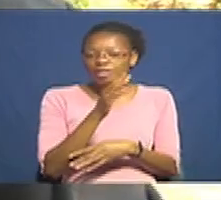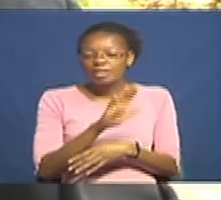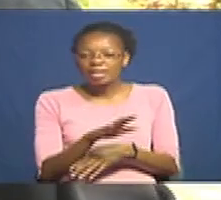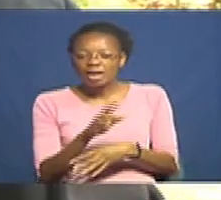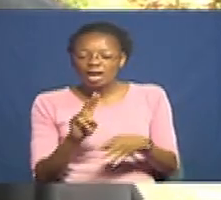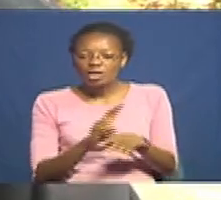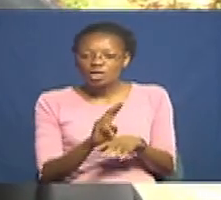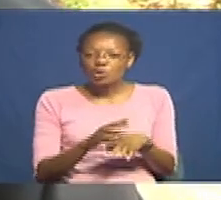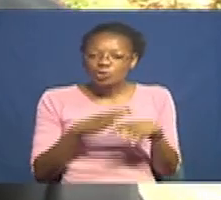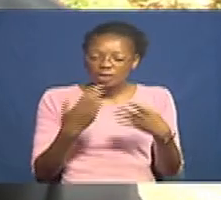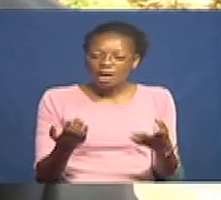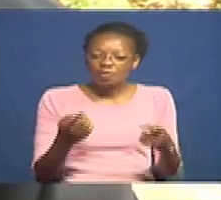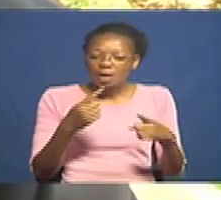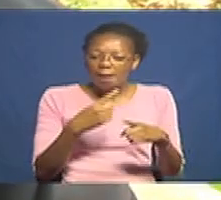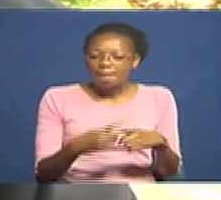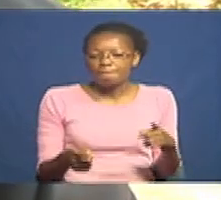we all now know,